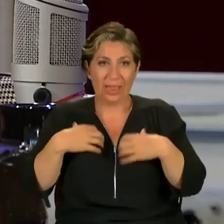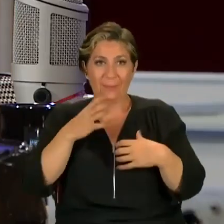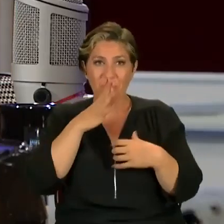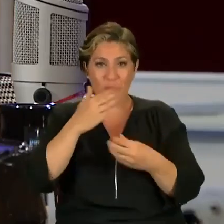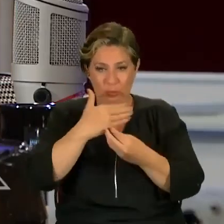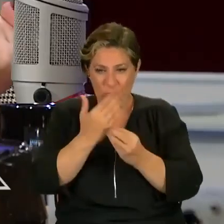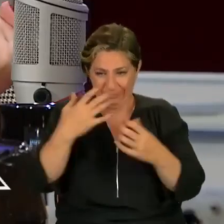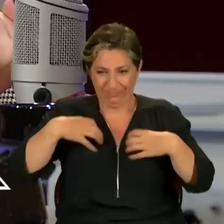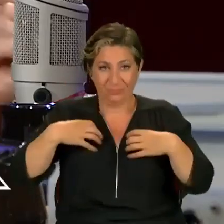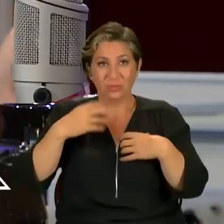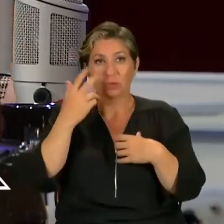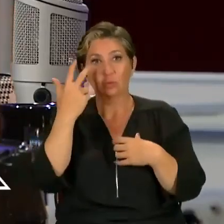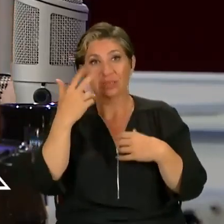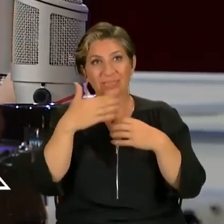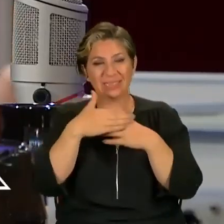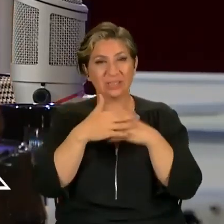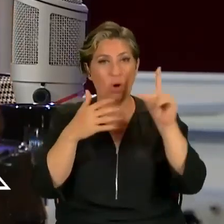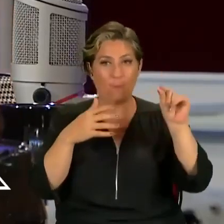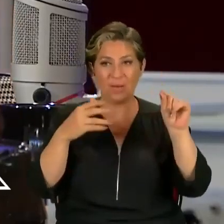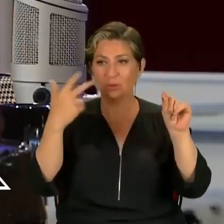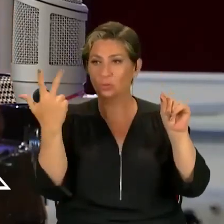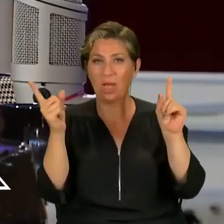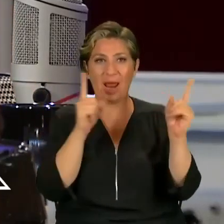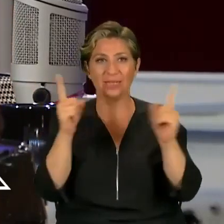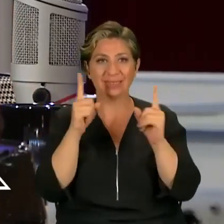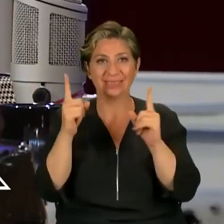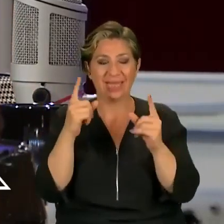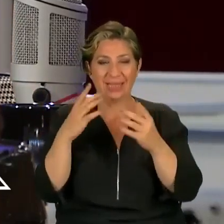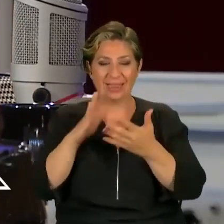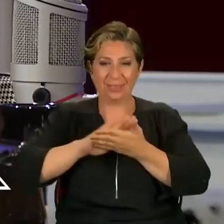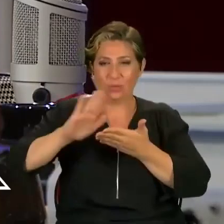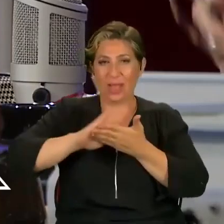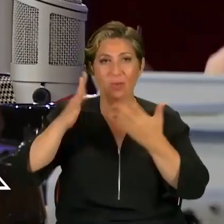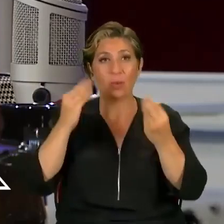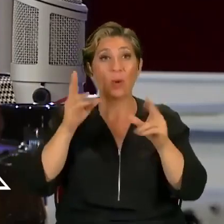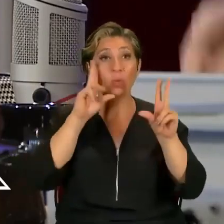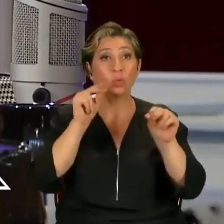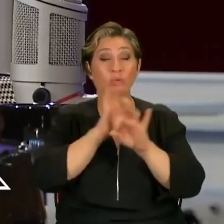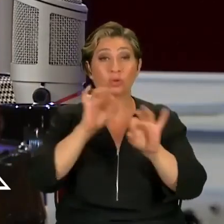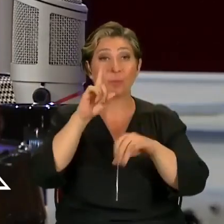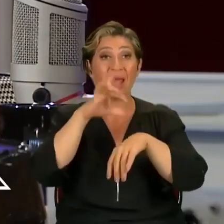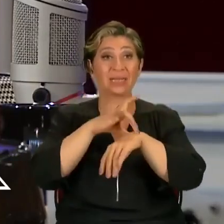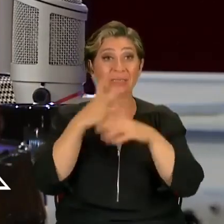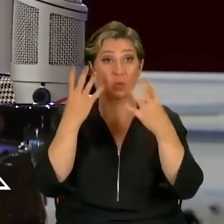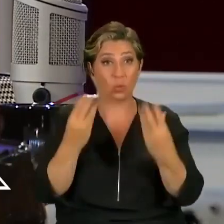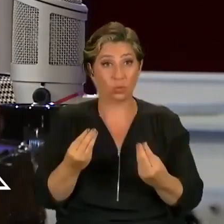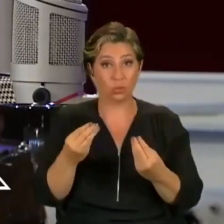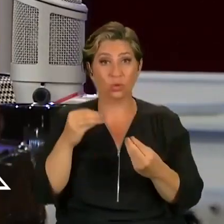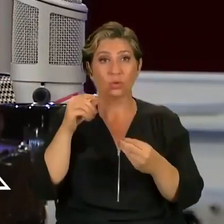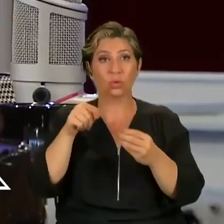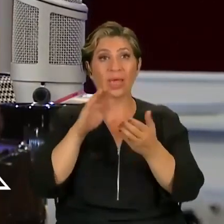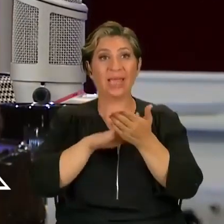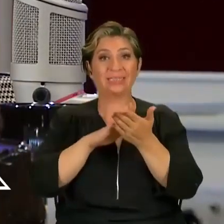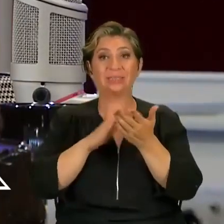biliyorsunuz gece 11 ile 3 arası yenileniyor. Ama uykusuzluk bir hastalık oldu maalesef ki